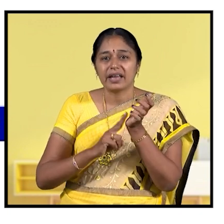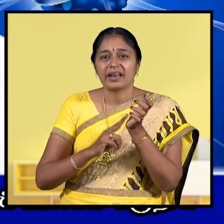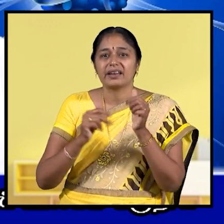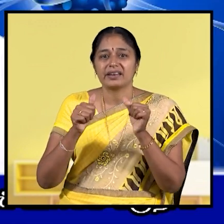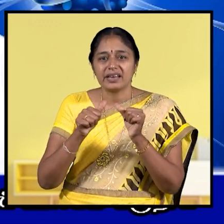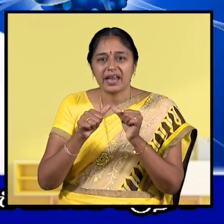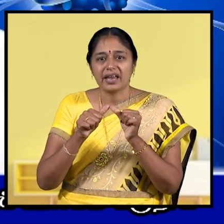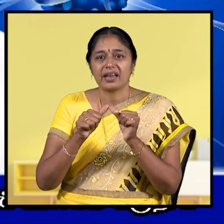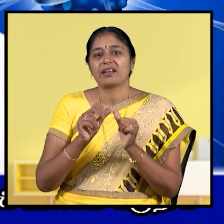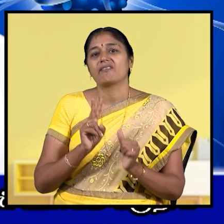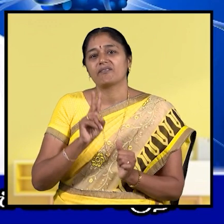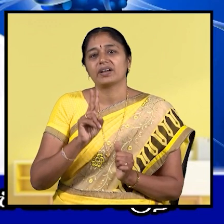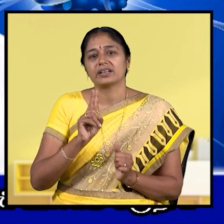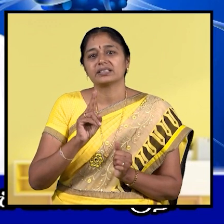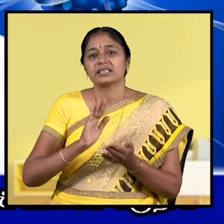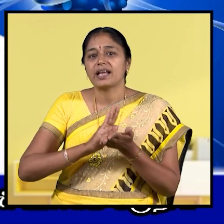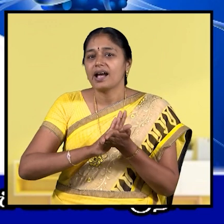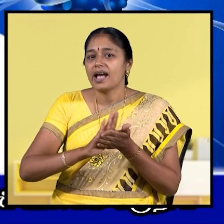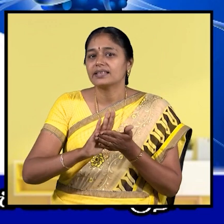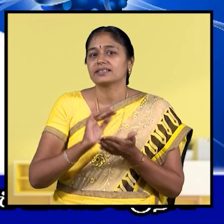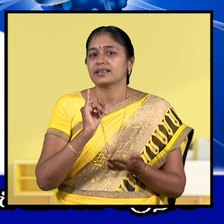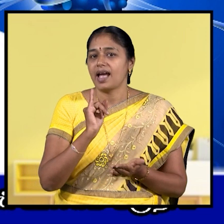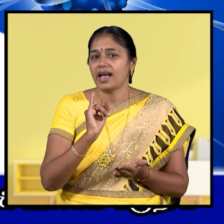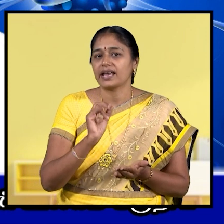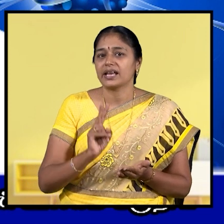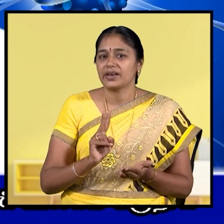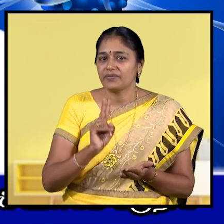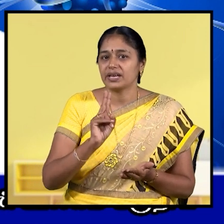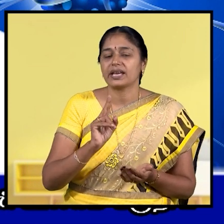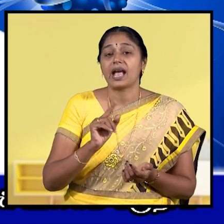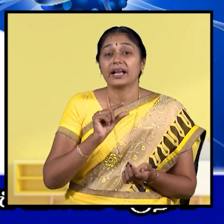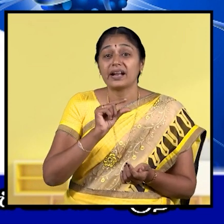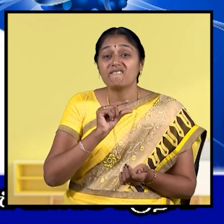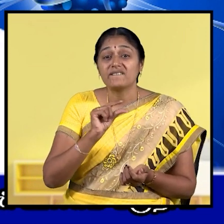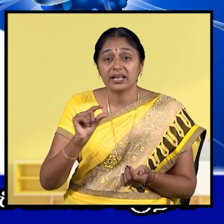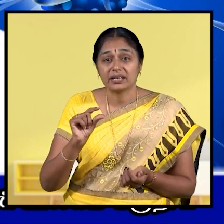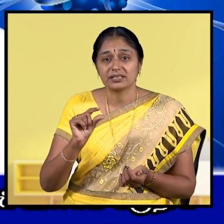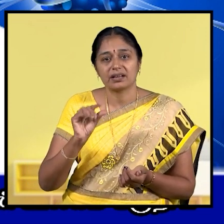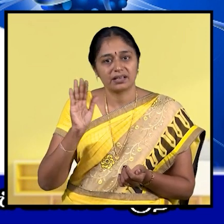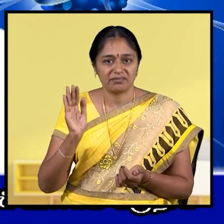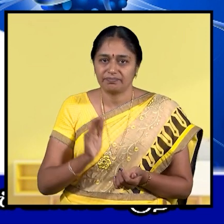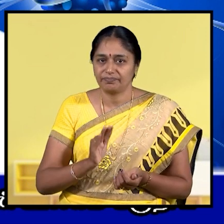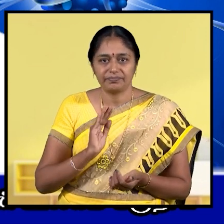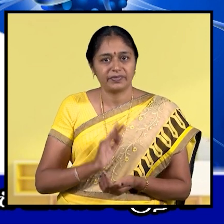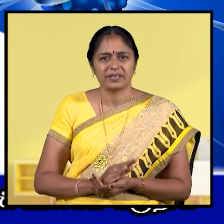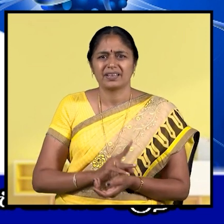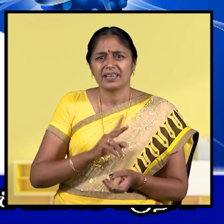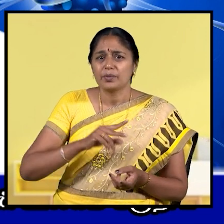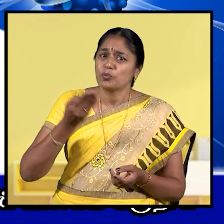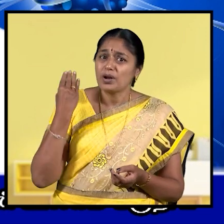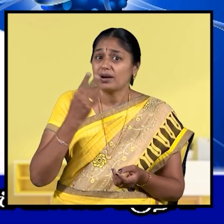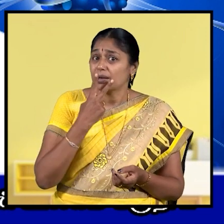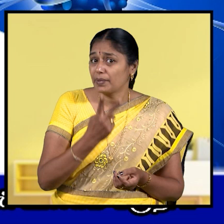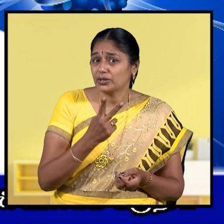வைரஸ், HIV என்கிறோம். இந்த HIV வைரஸ் இப்போ ஏற்கனவே பார்த்தீங்கன்னா H1N1 வைரஸ் பார்த்தோம், H5N1 வைரஸ்லாம் பார்த்தோம். அந்த வைரஸுக்கு இதுக்கு என்ன ஒரு